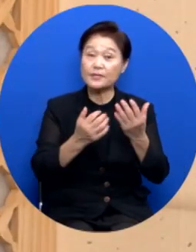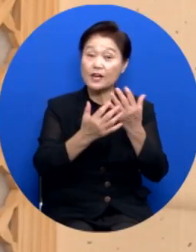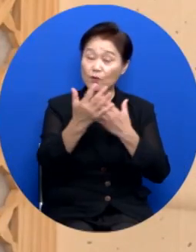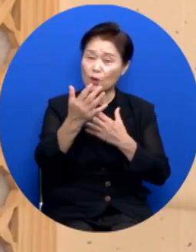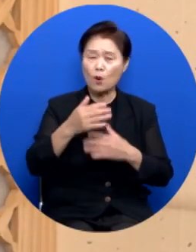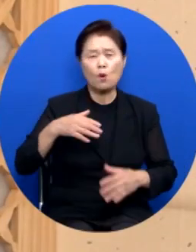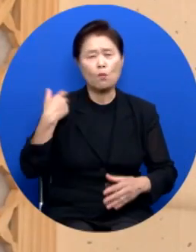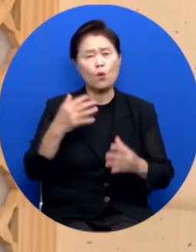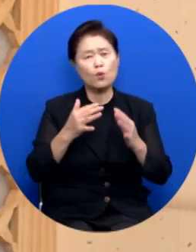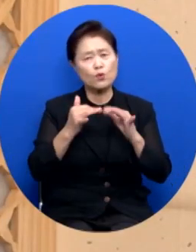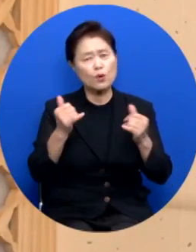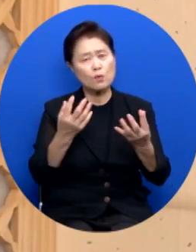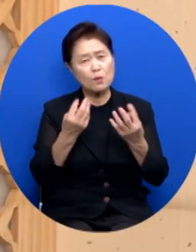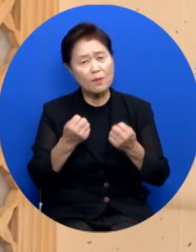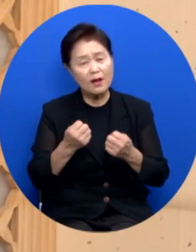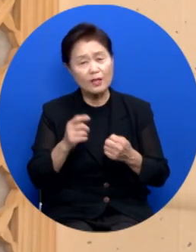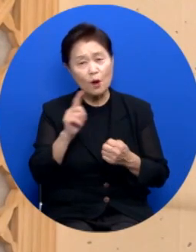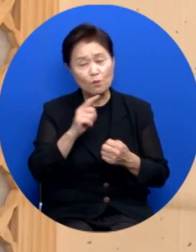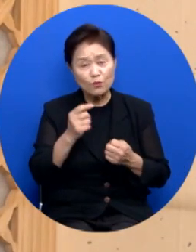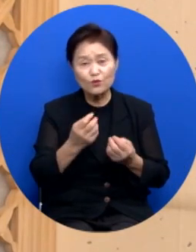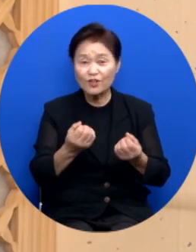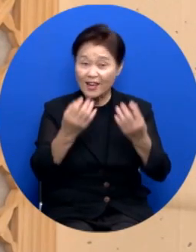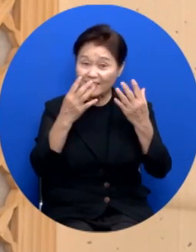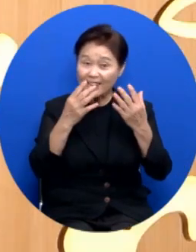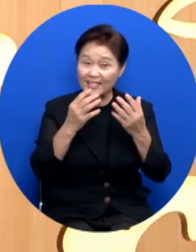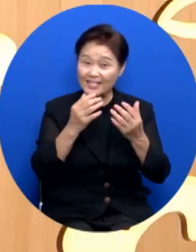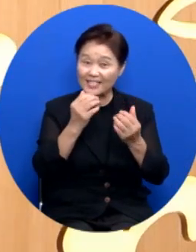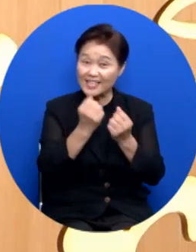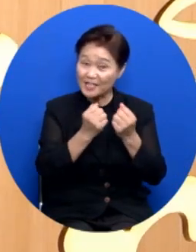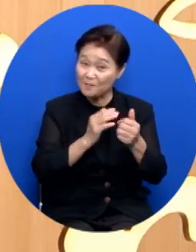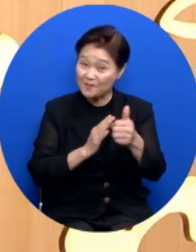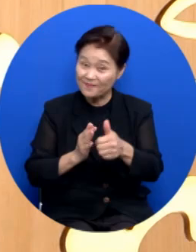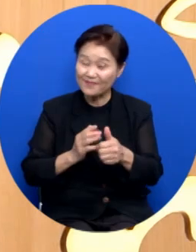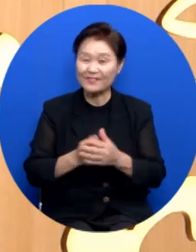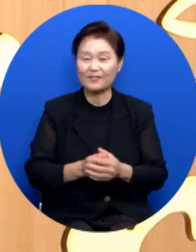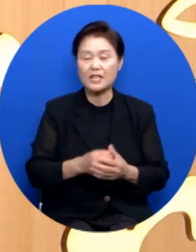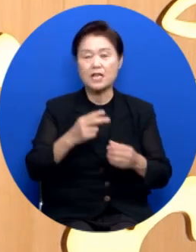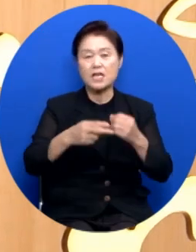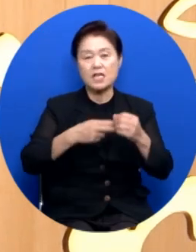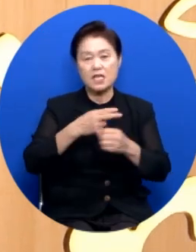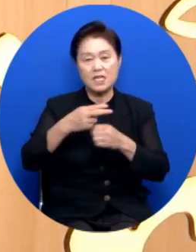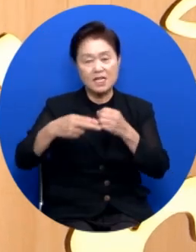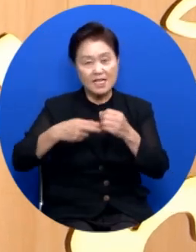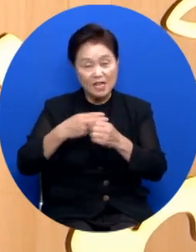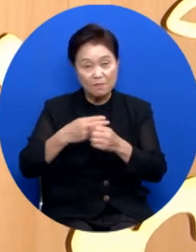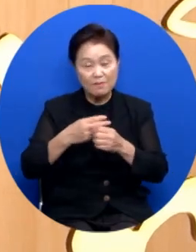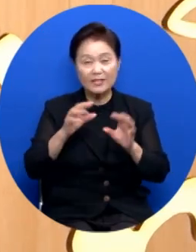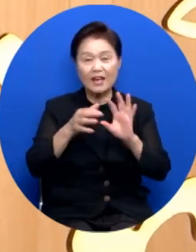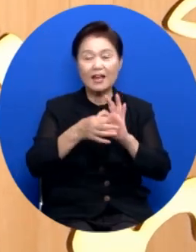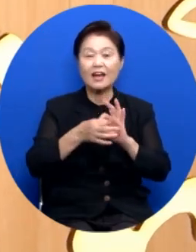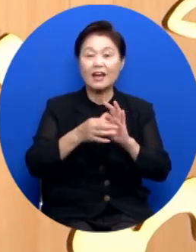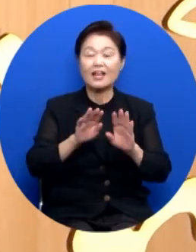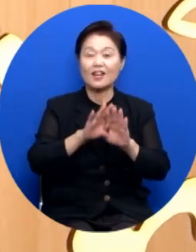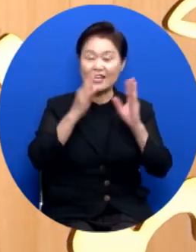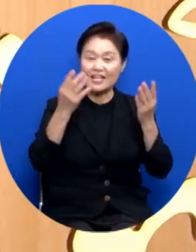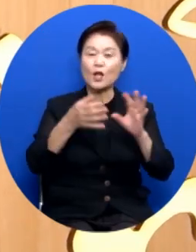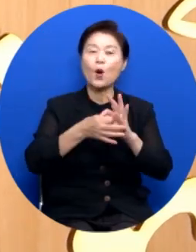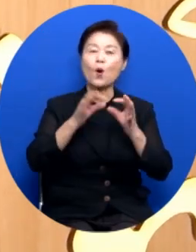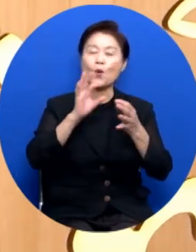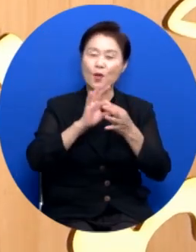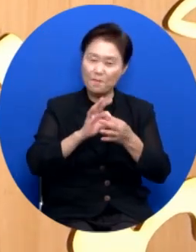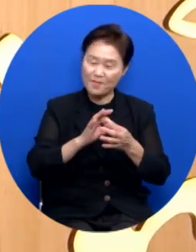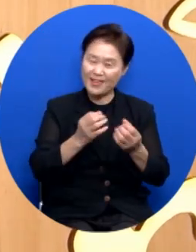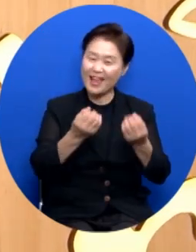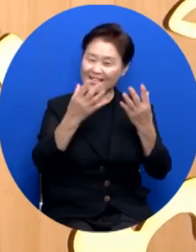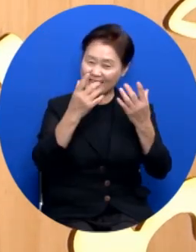분도 있을 것 같아요 어떤 대회인지 소개를 직접 좀 해 주시겠어요 아 2년마다 열리는 올림픽이라고 보시면 되는데 합창 노래로 하는